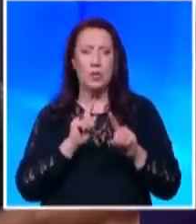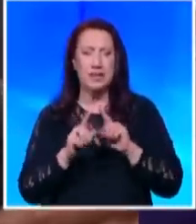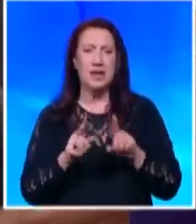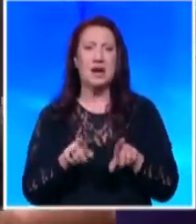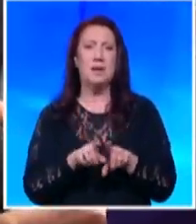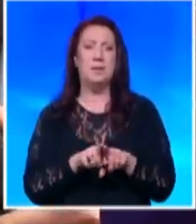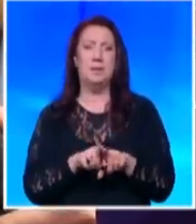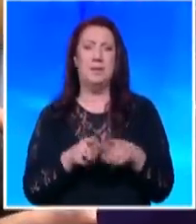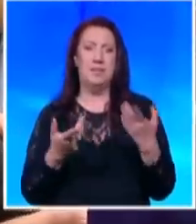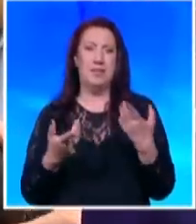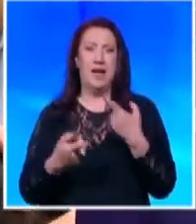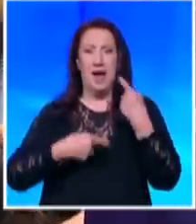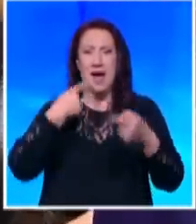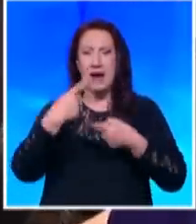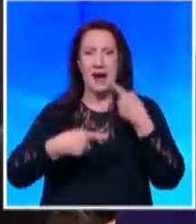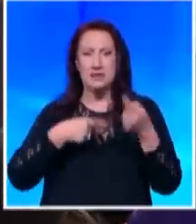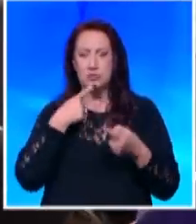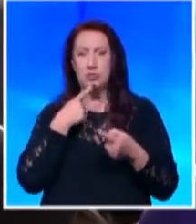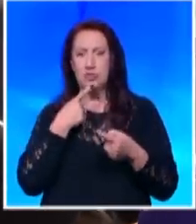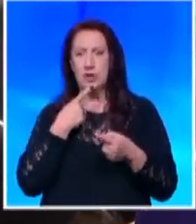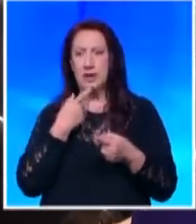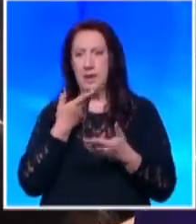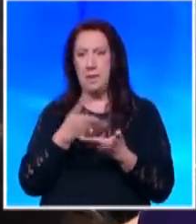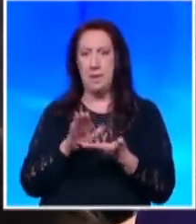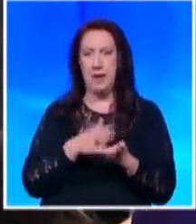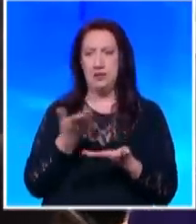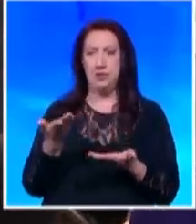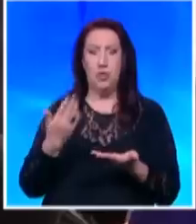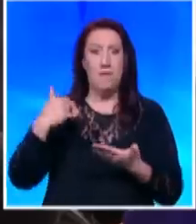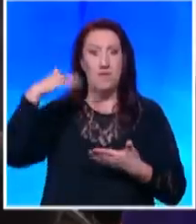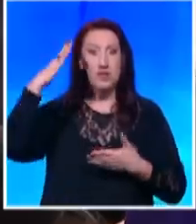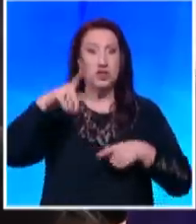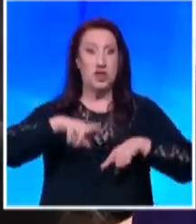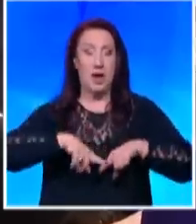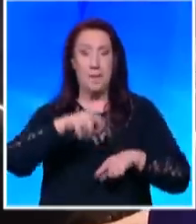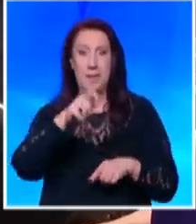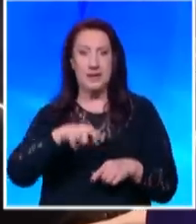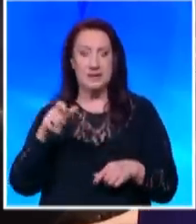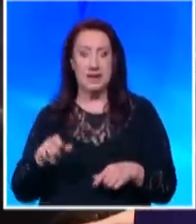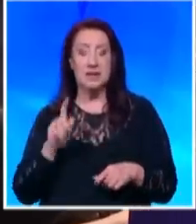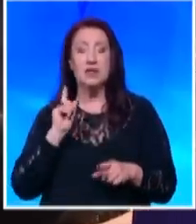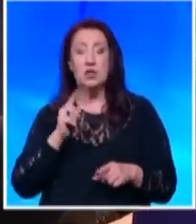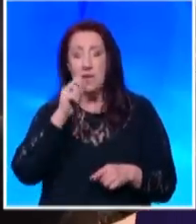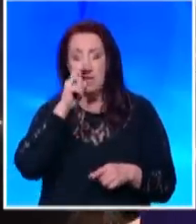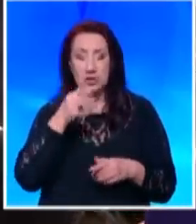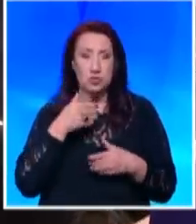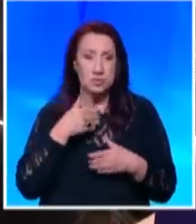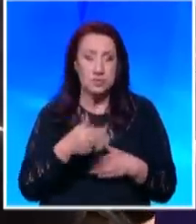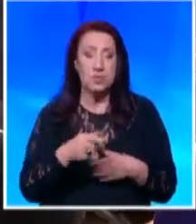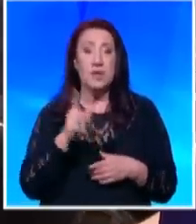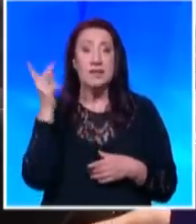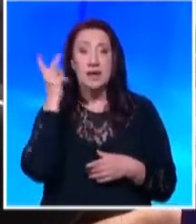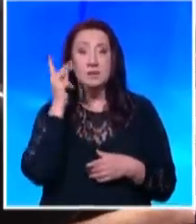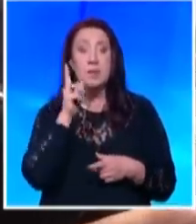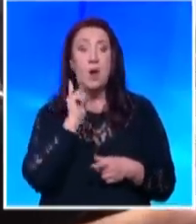висши магистрати, но е важно час по-скоро и категорично да се установят както извършителите,